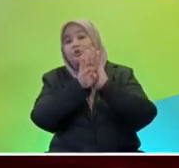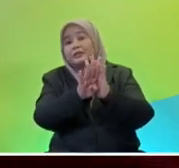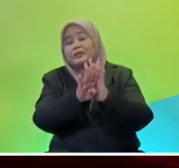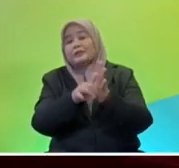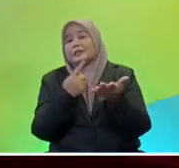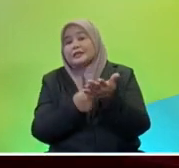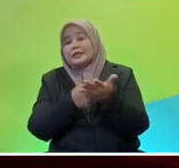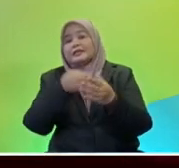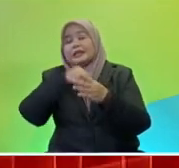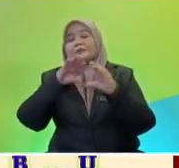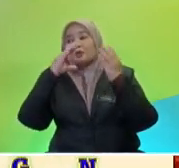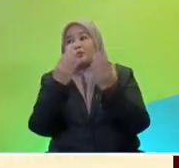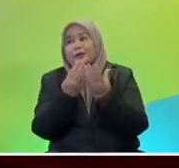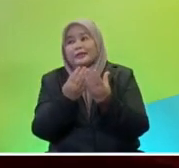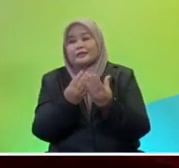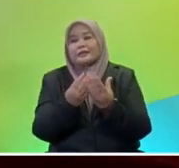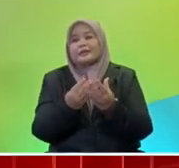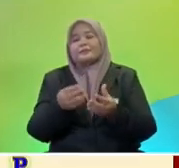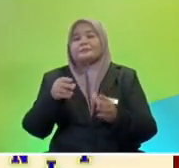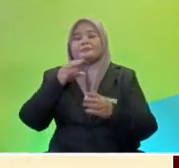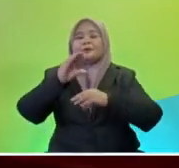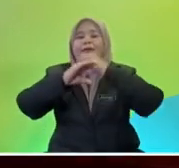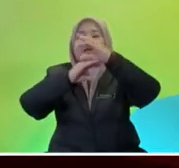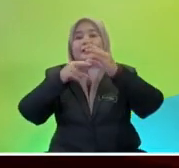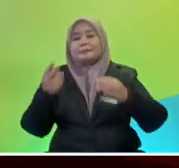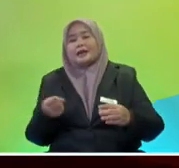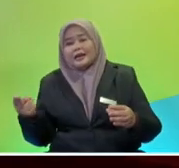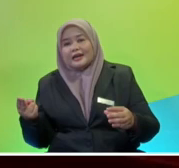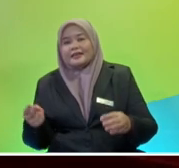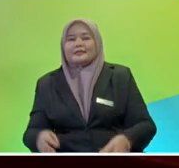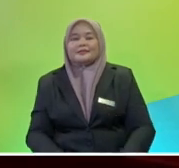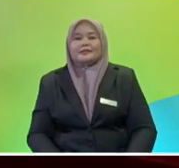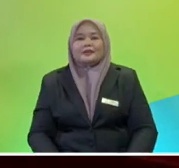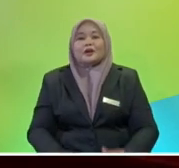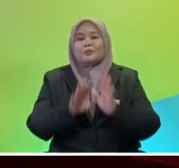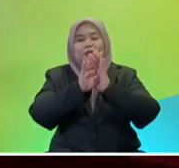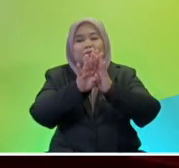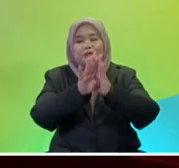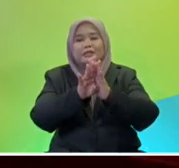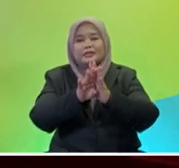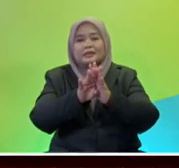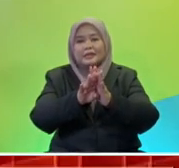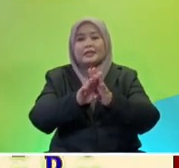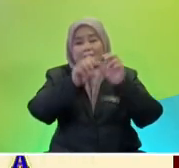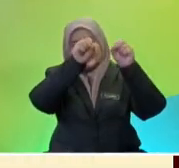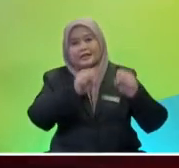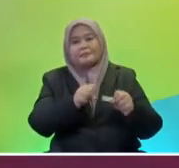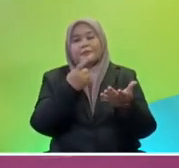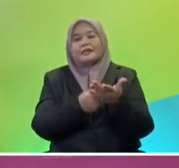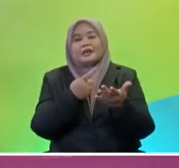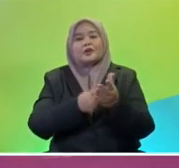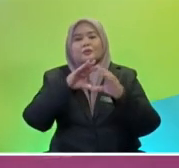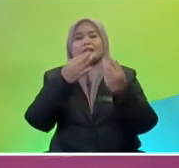kumpulan ya Oke ini pembinaan bahan kita boleh tengok ya bukti-bukti kumpulan